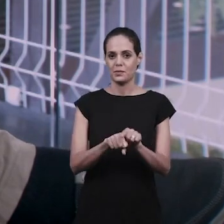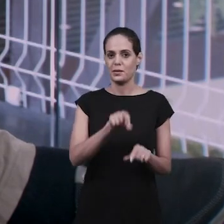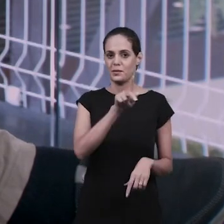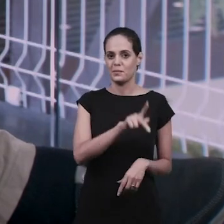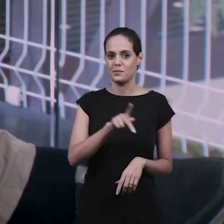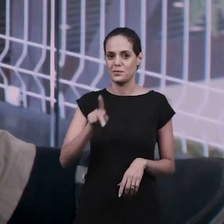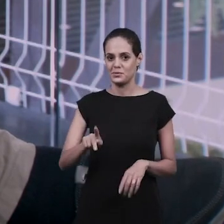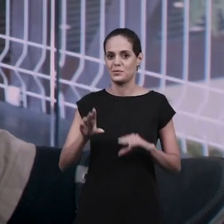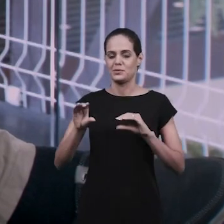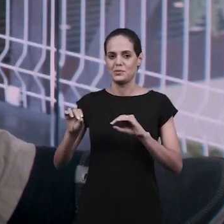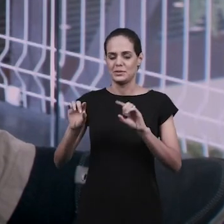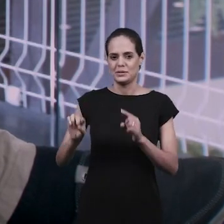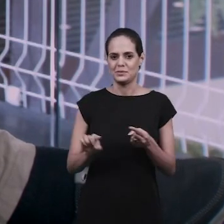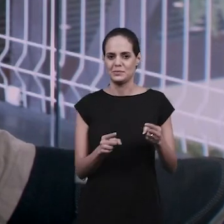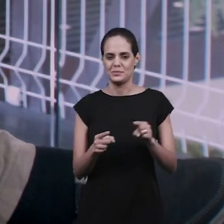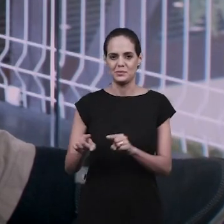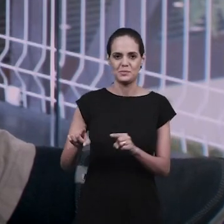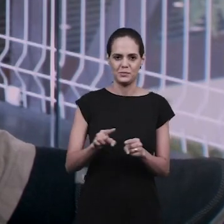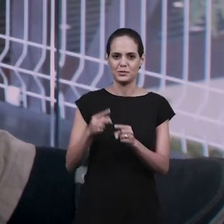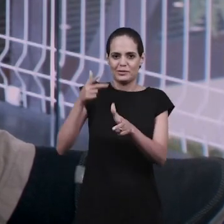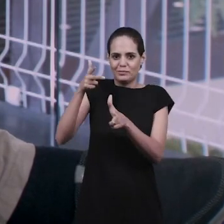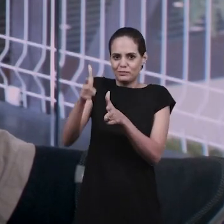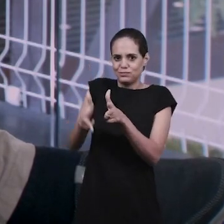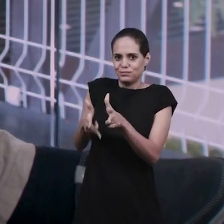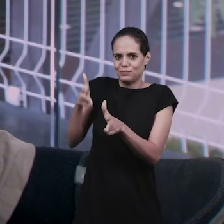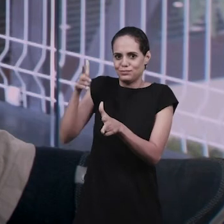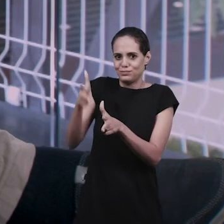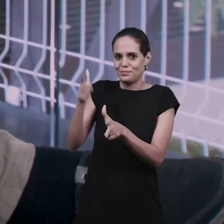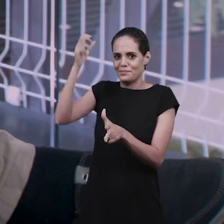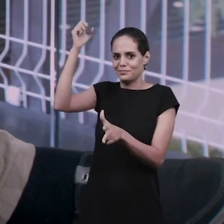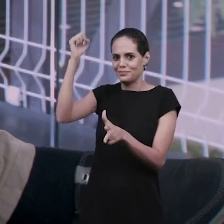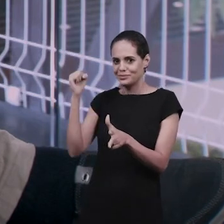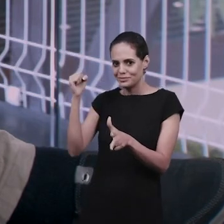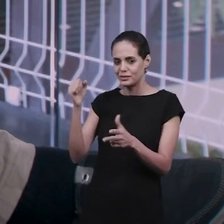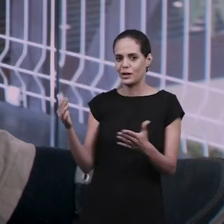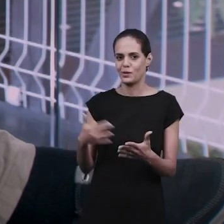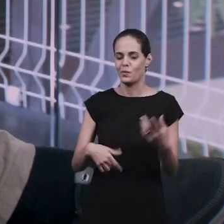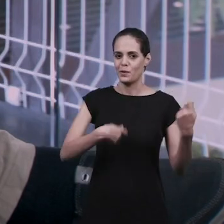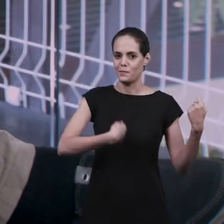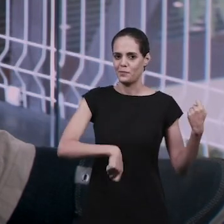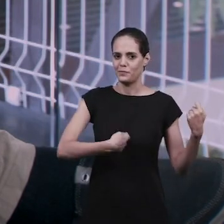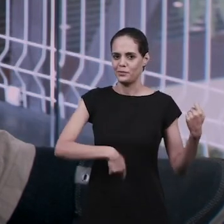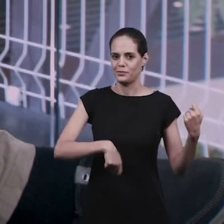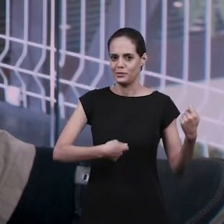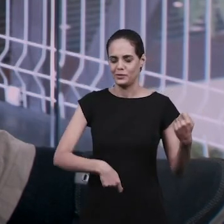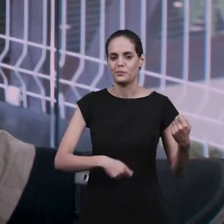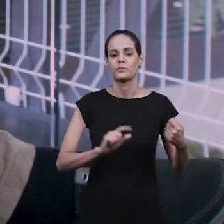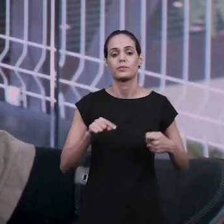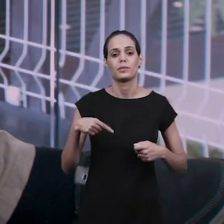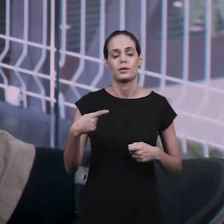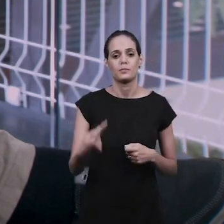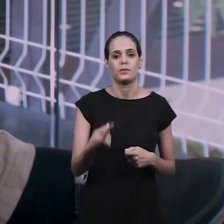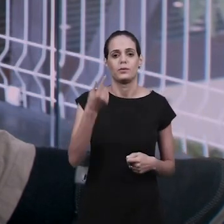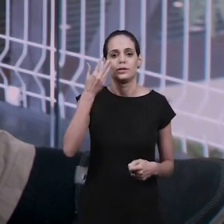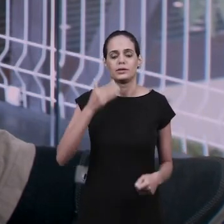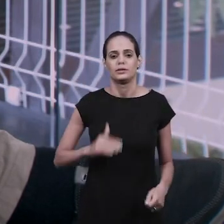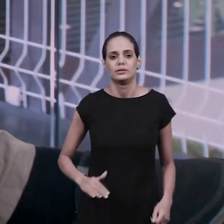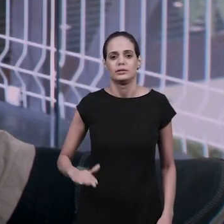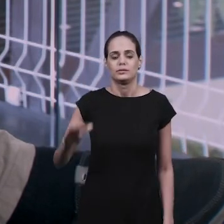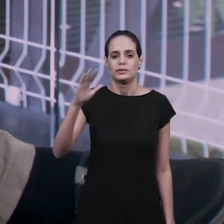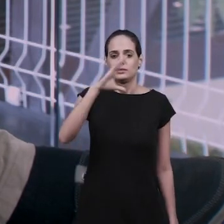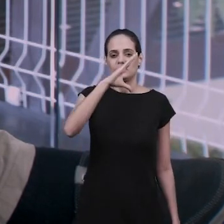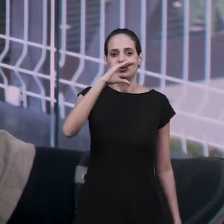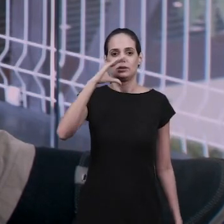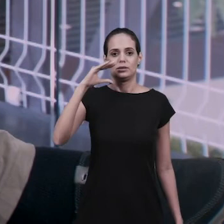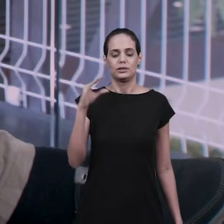dans l'enseignement de la musique, va enseigner la louange dans l'express voyageant dans la guitare.